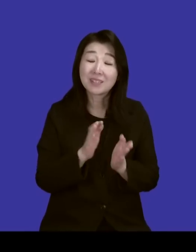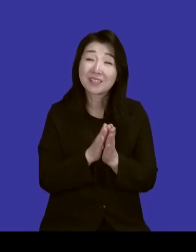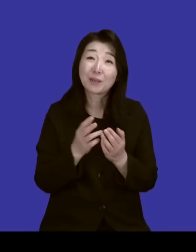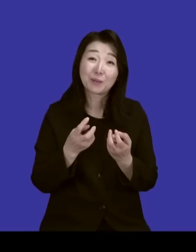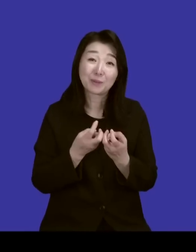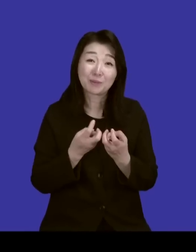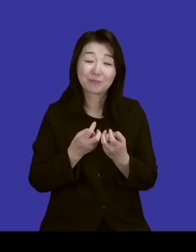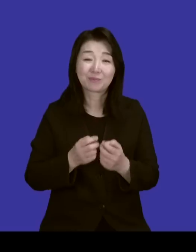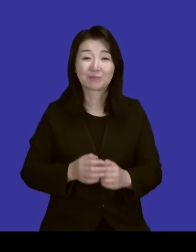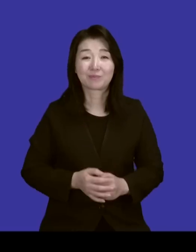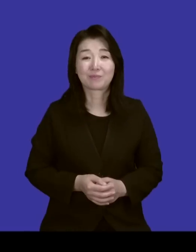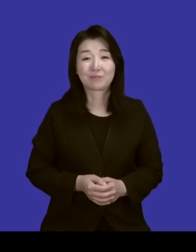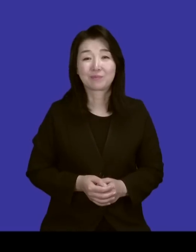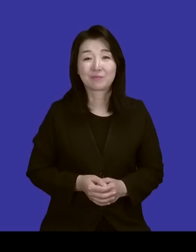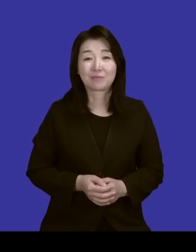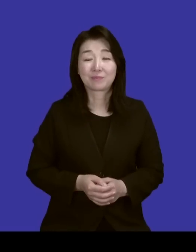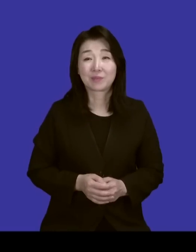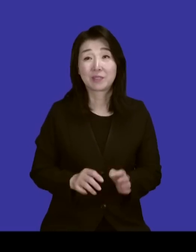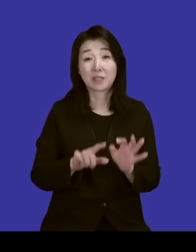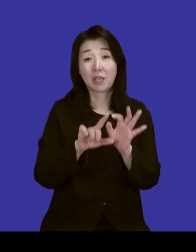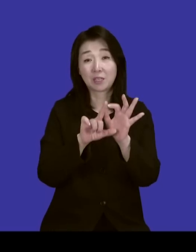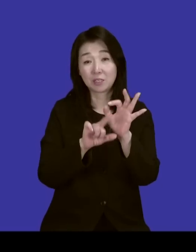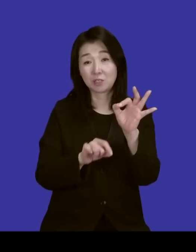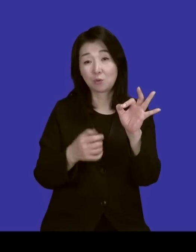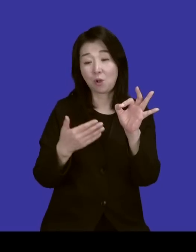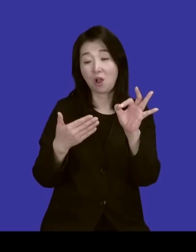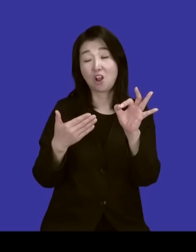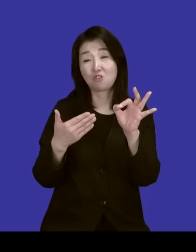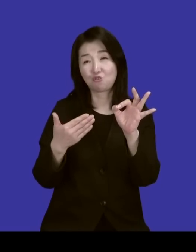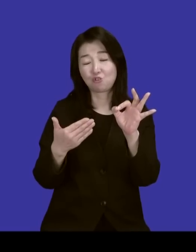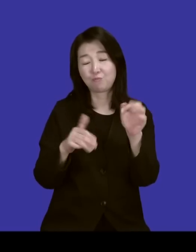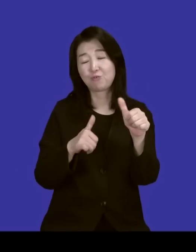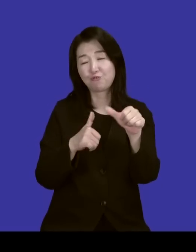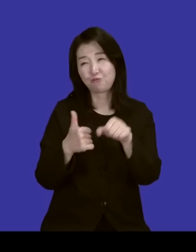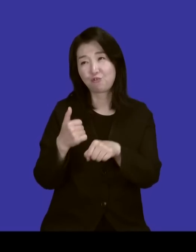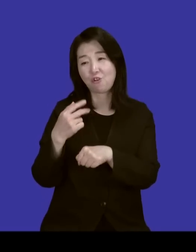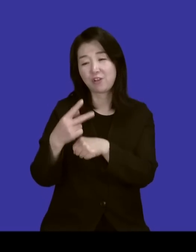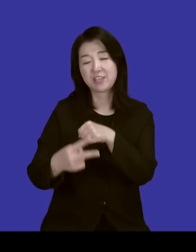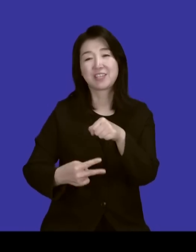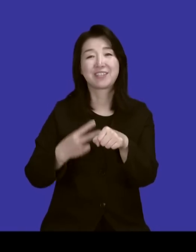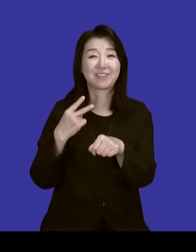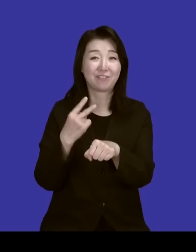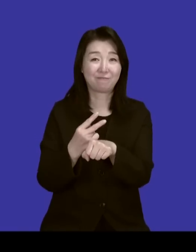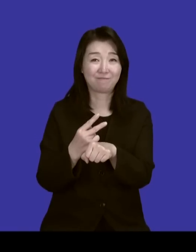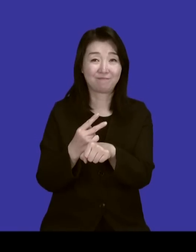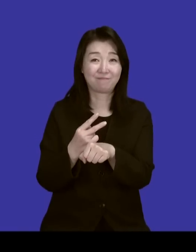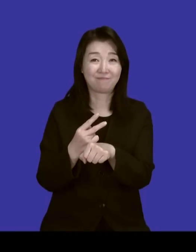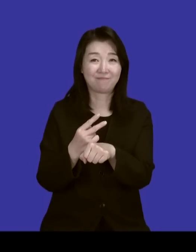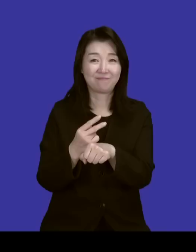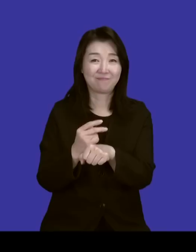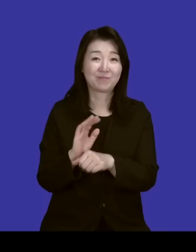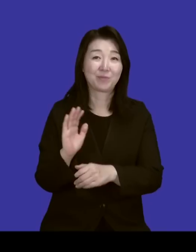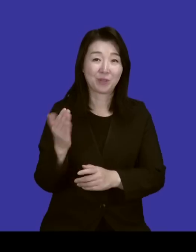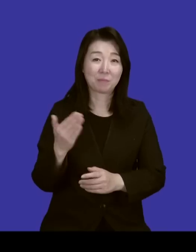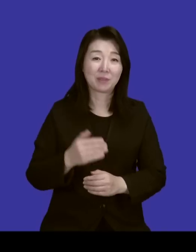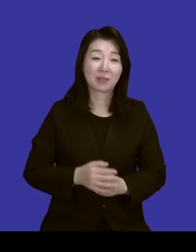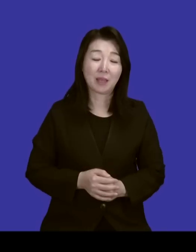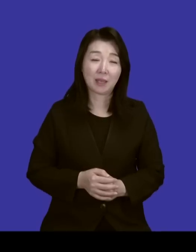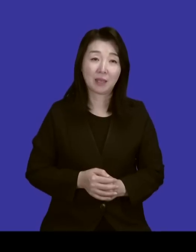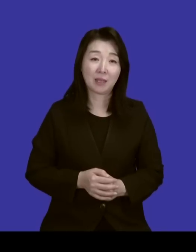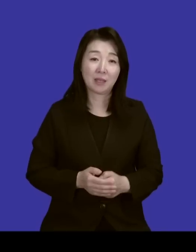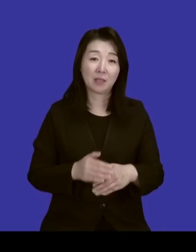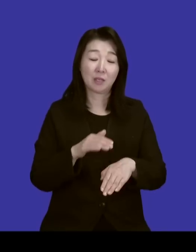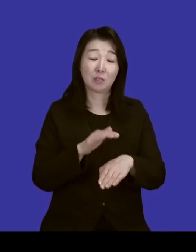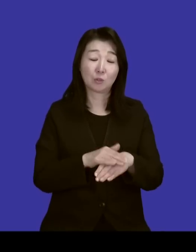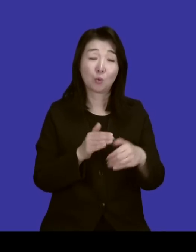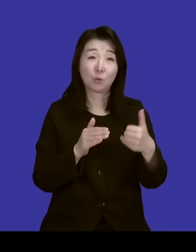이제 10월 9일이면 예. 2주년입니다. 이주기요? 예. 2주인데요. 예. 그 제가 제 손자하고 며느리가